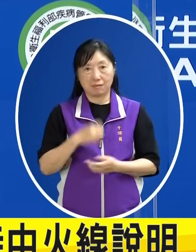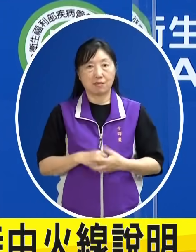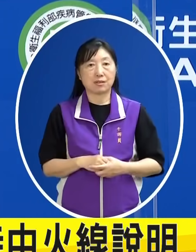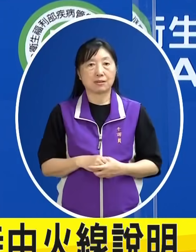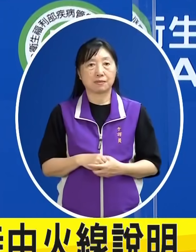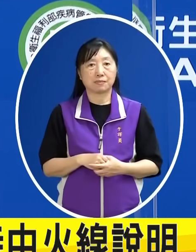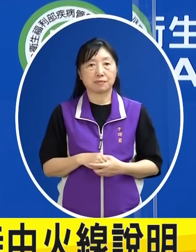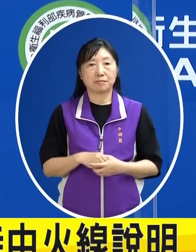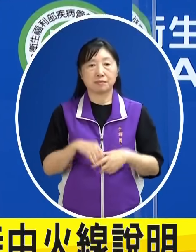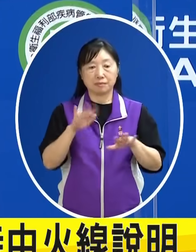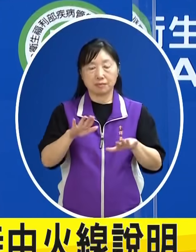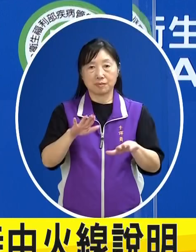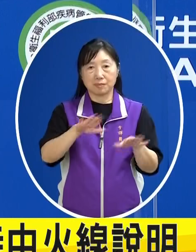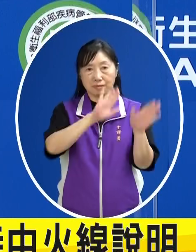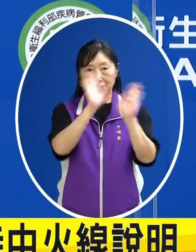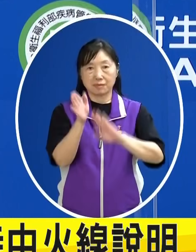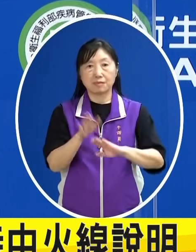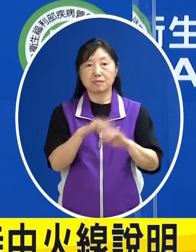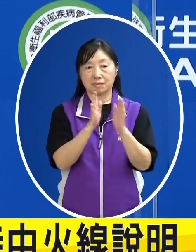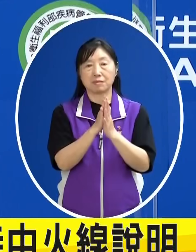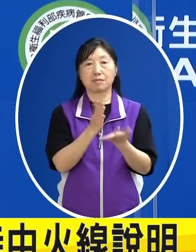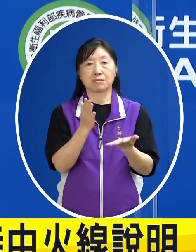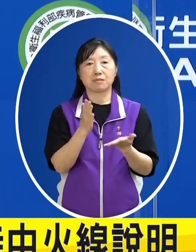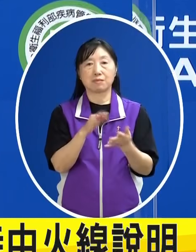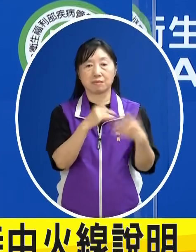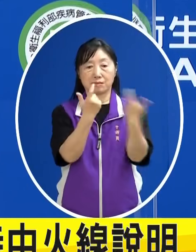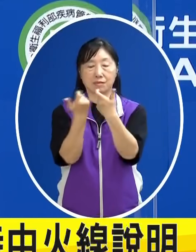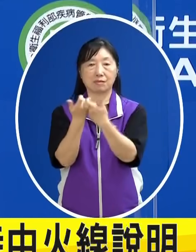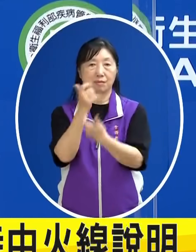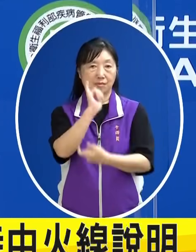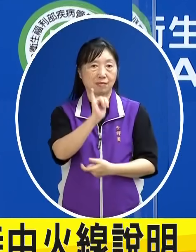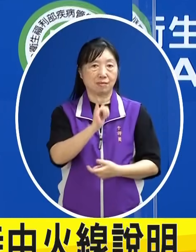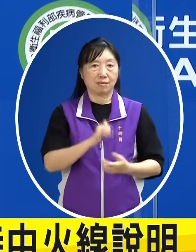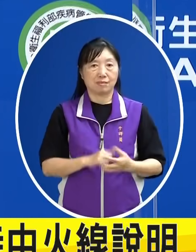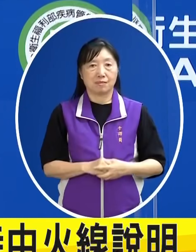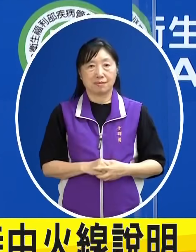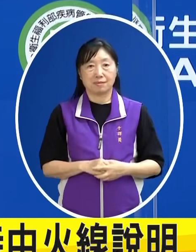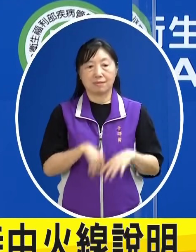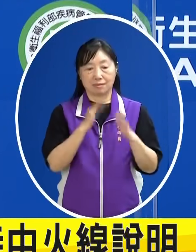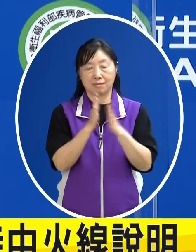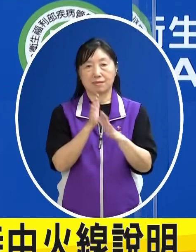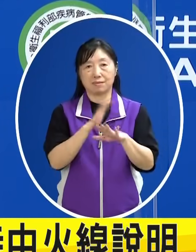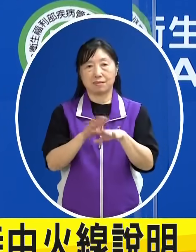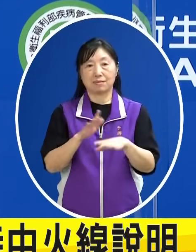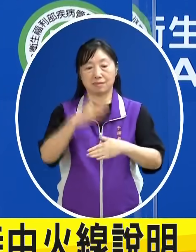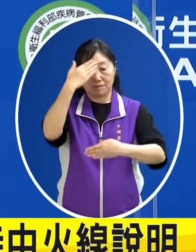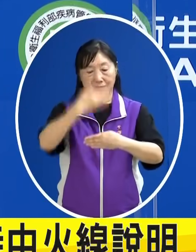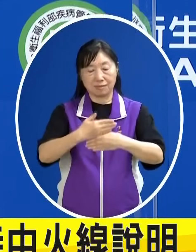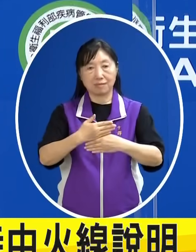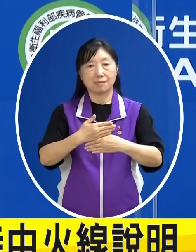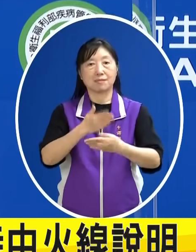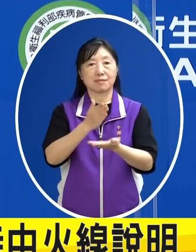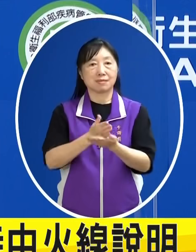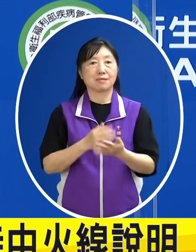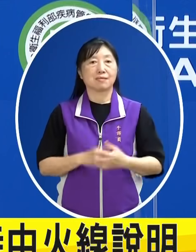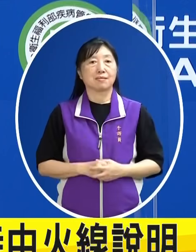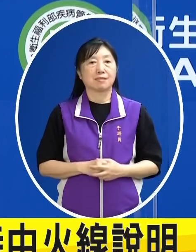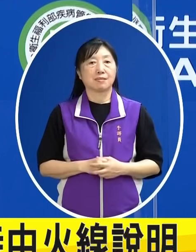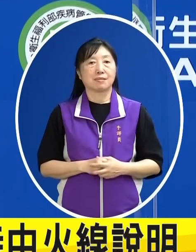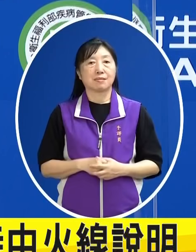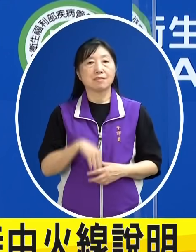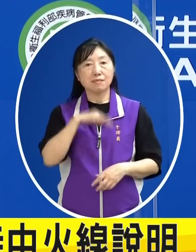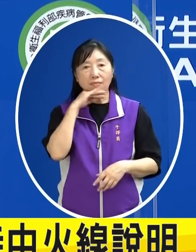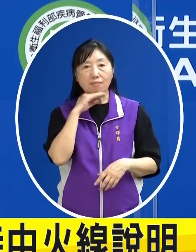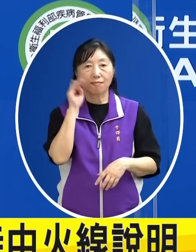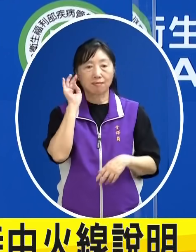结果情况是大家都非常的配合，都是来主动的停业。那在开放